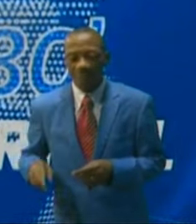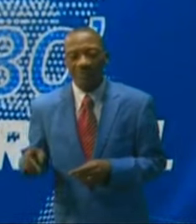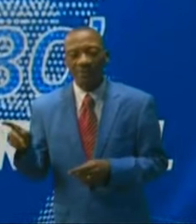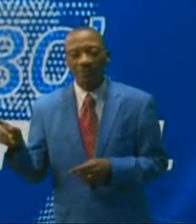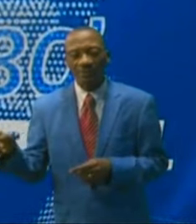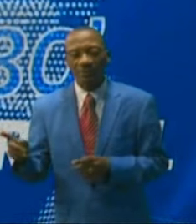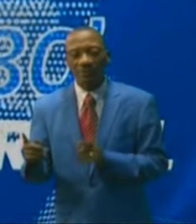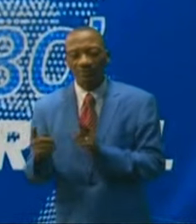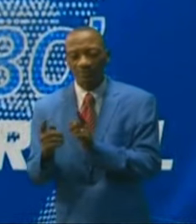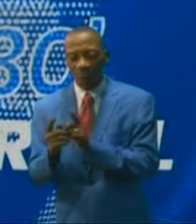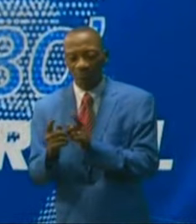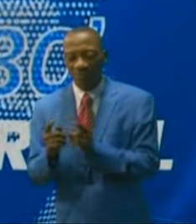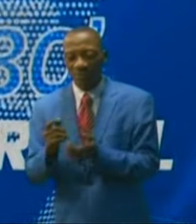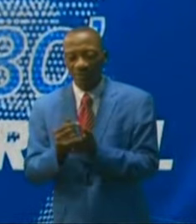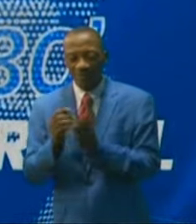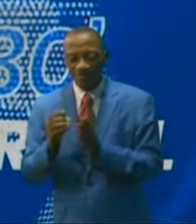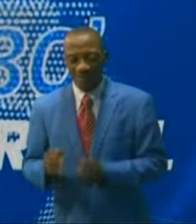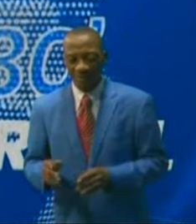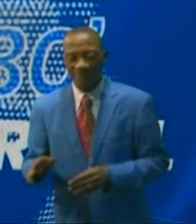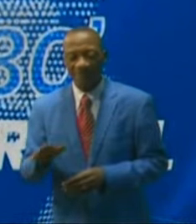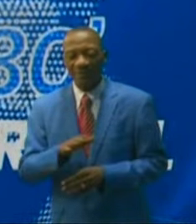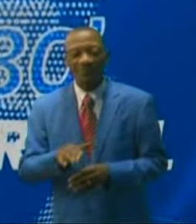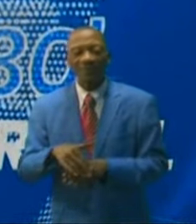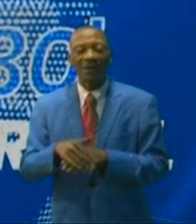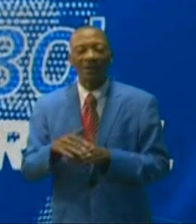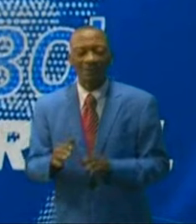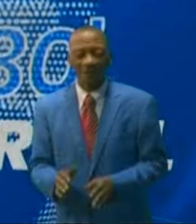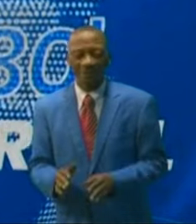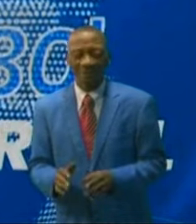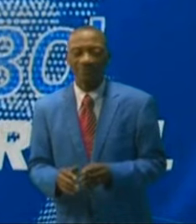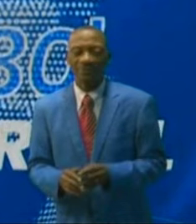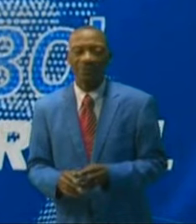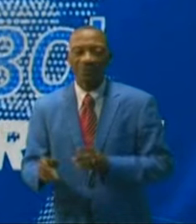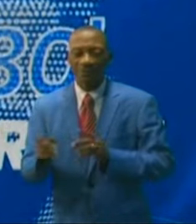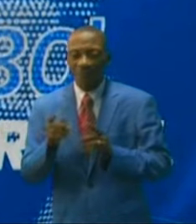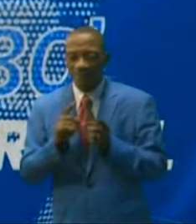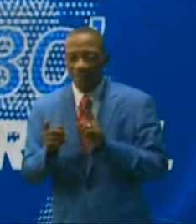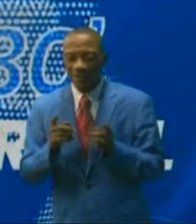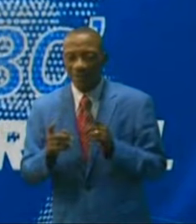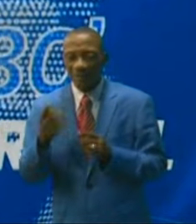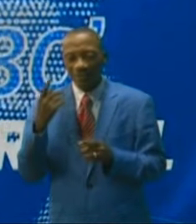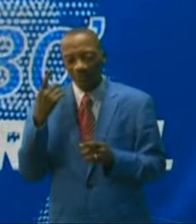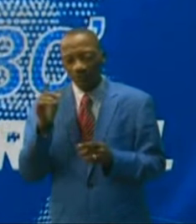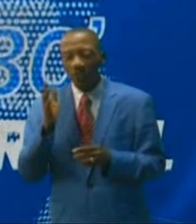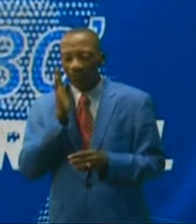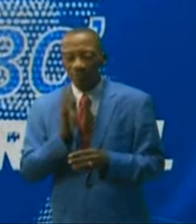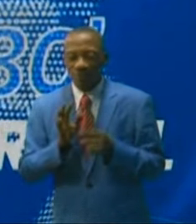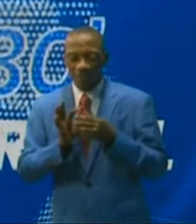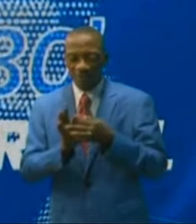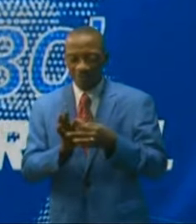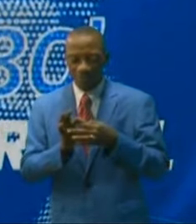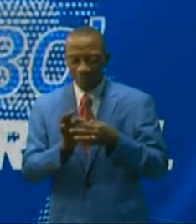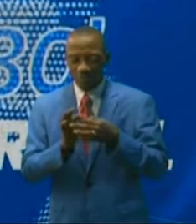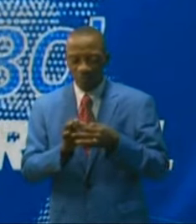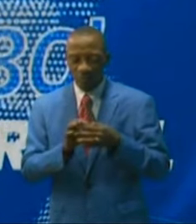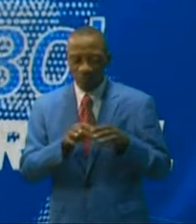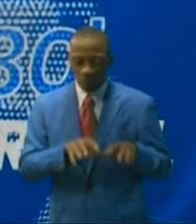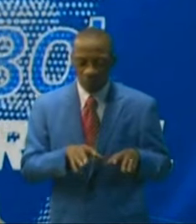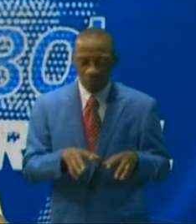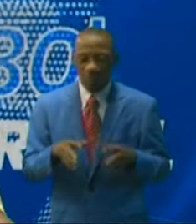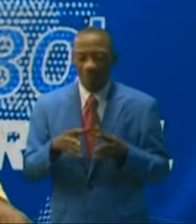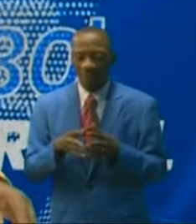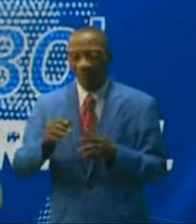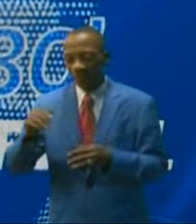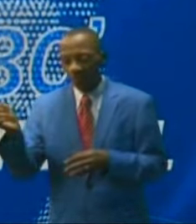délégation britannique, une rencontre axée sur le renforcement des relations bilatérales entre la RDC et le Royaume-Uni.